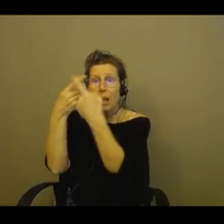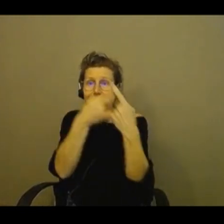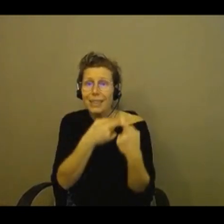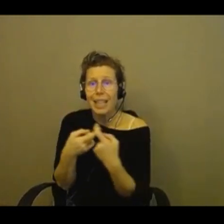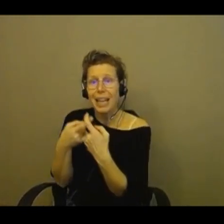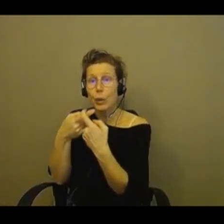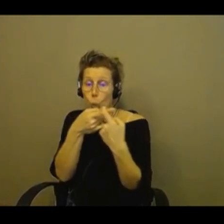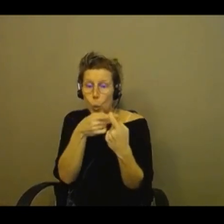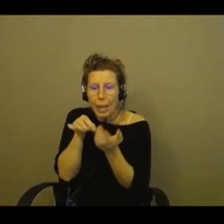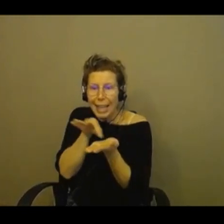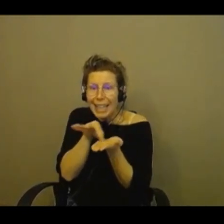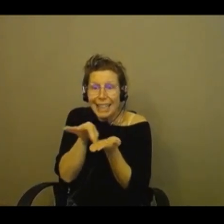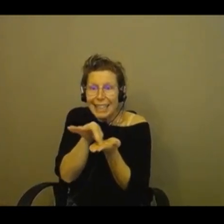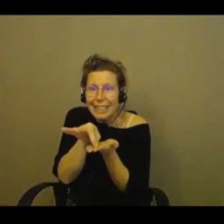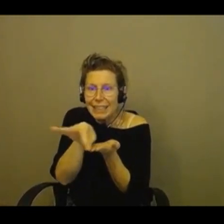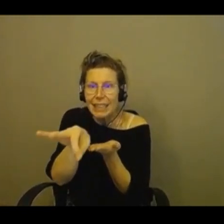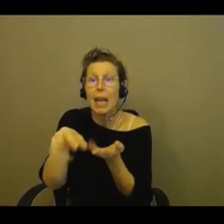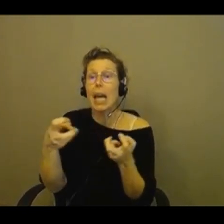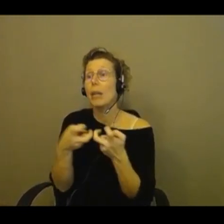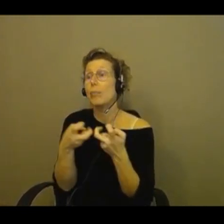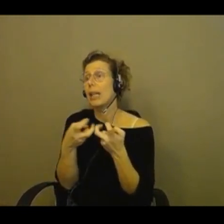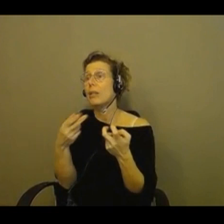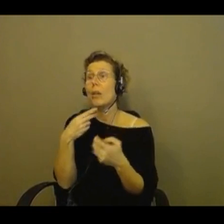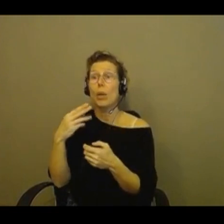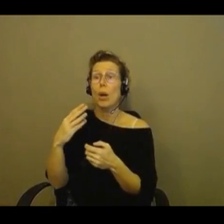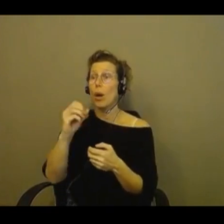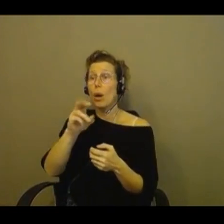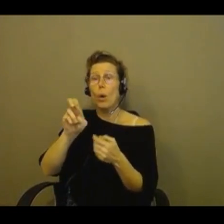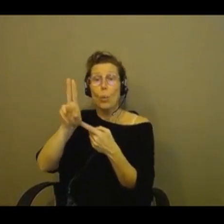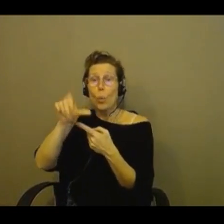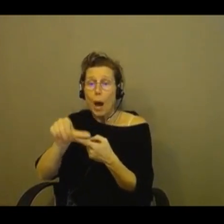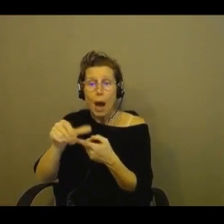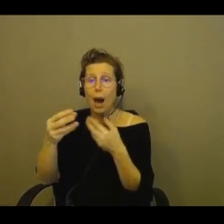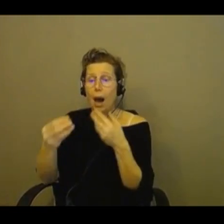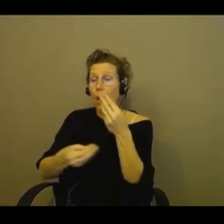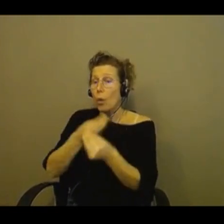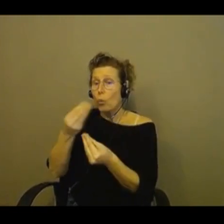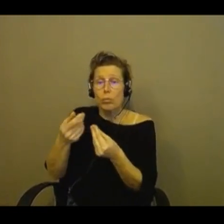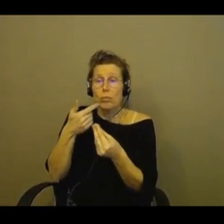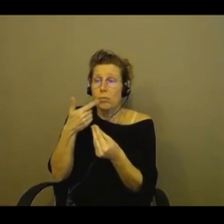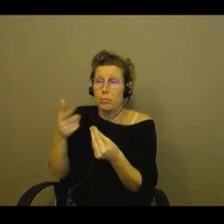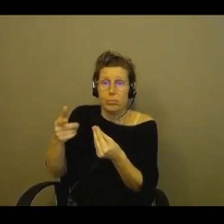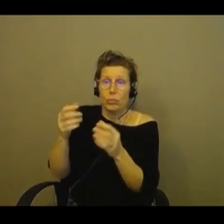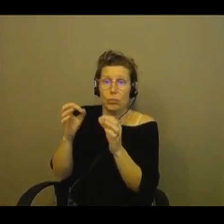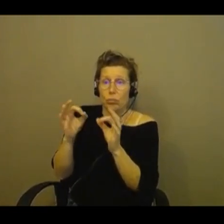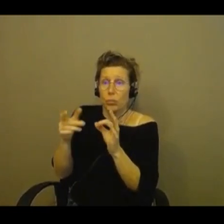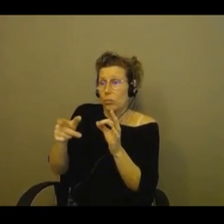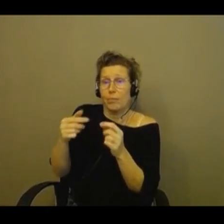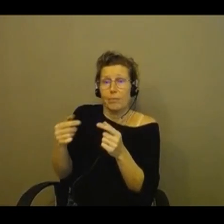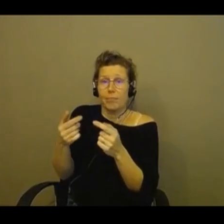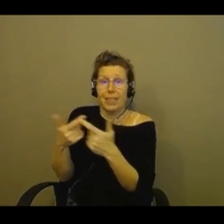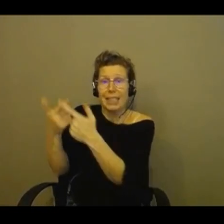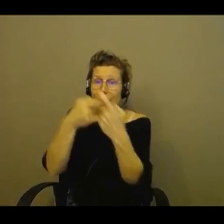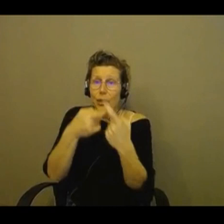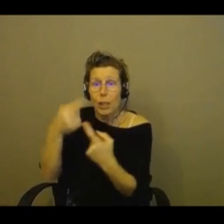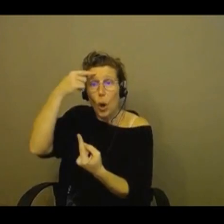Oura dans la région Auvergne-Rhône-Alpes. Ce sont des calculateurs qui sont là pour donner l'information et préparer son voyage.